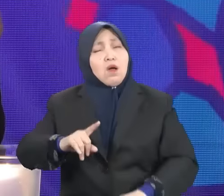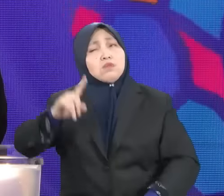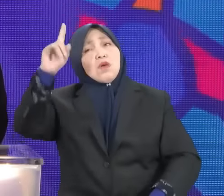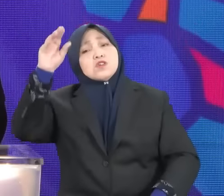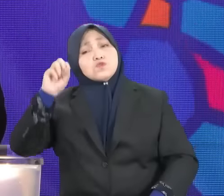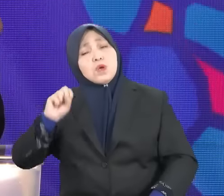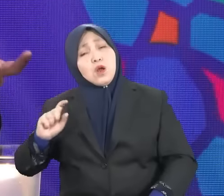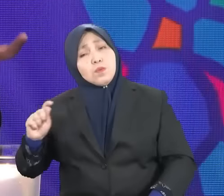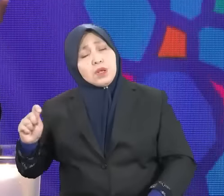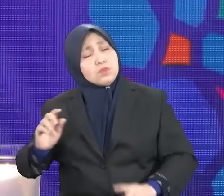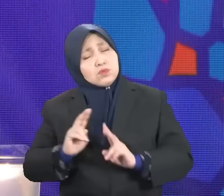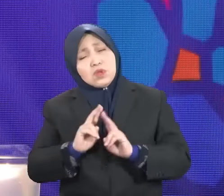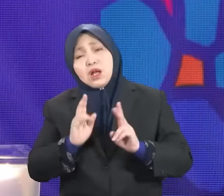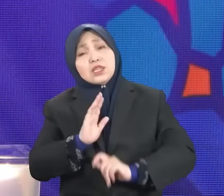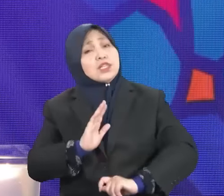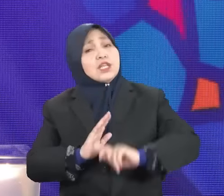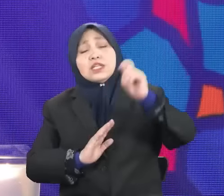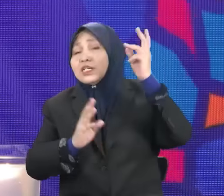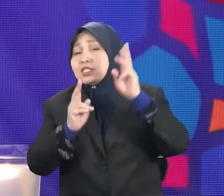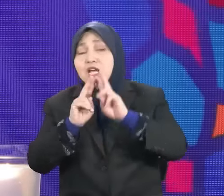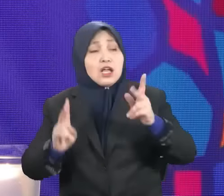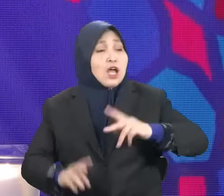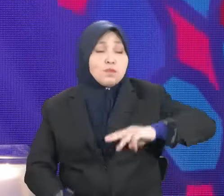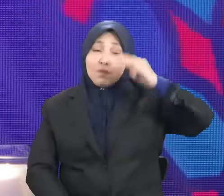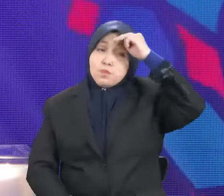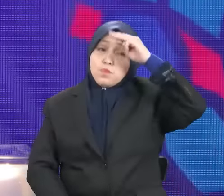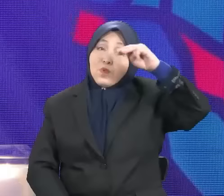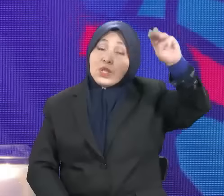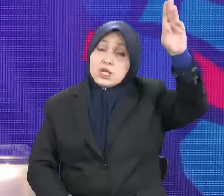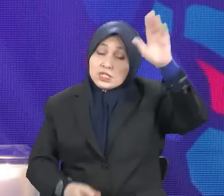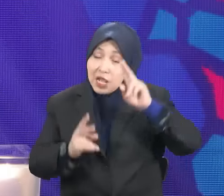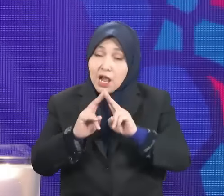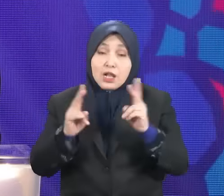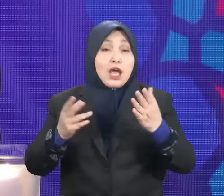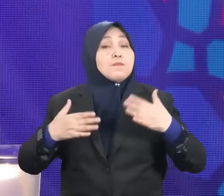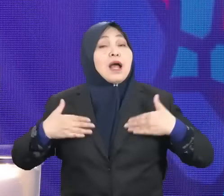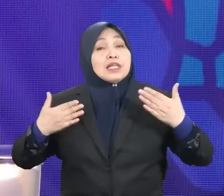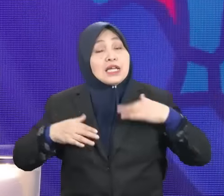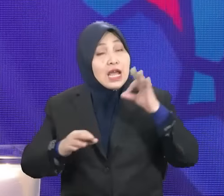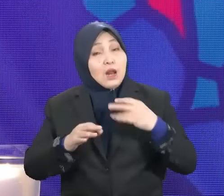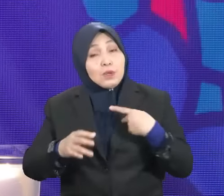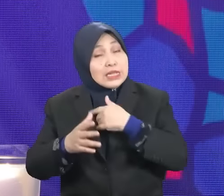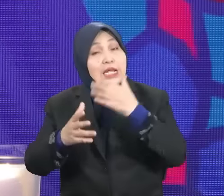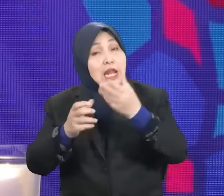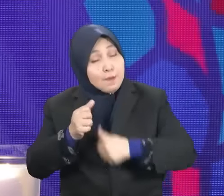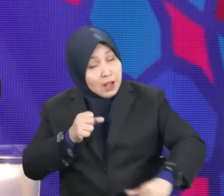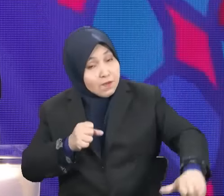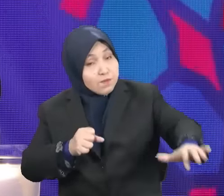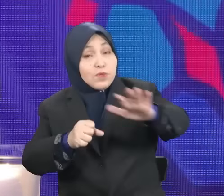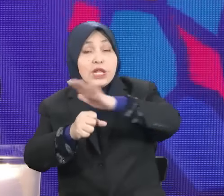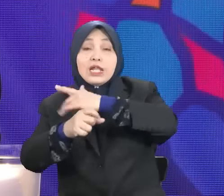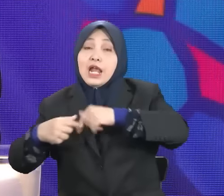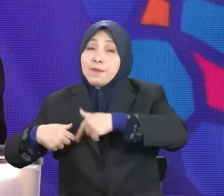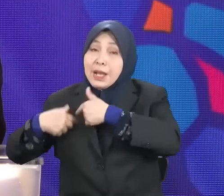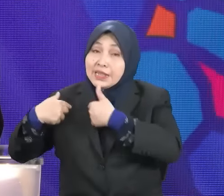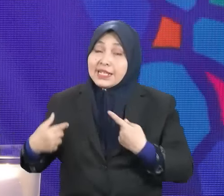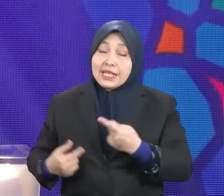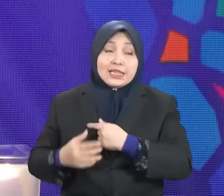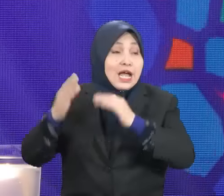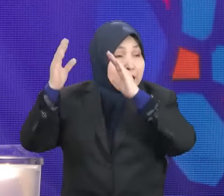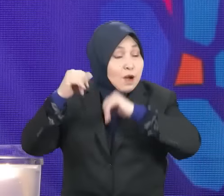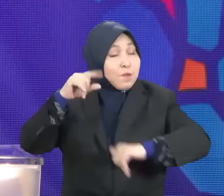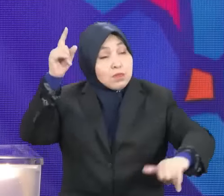sangat tinggi sangat mulia sangat apa bahagia jika kita dapat isi dalam hati kita mudah-mudahan Allah